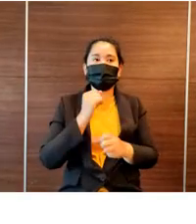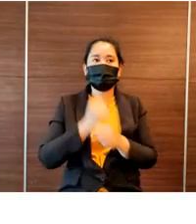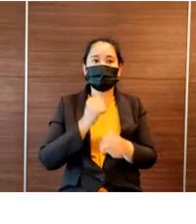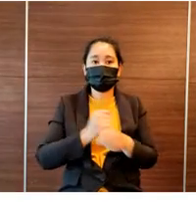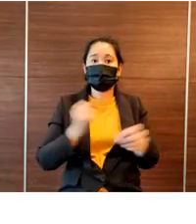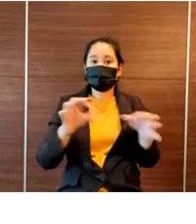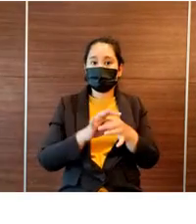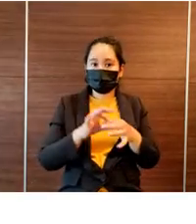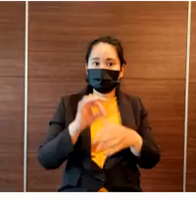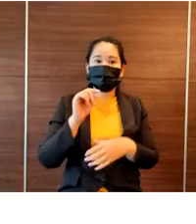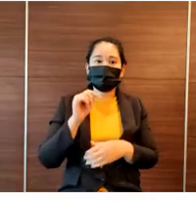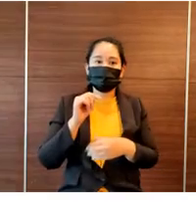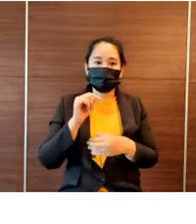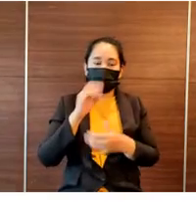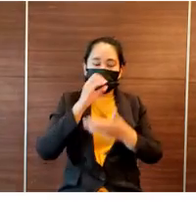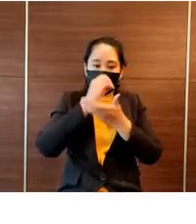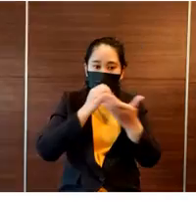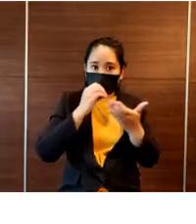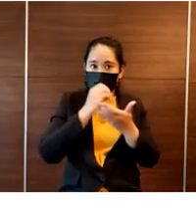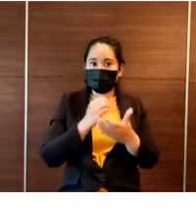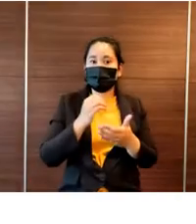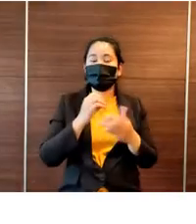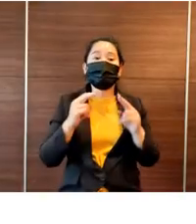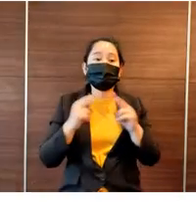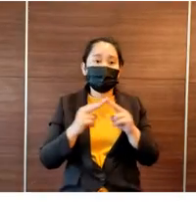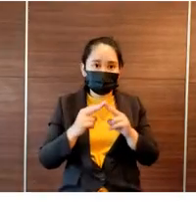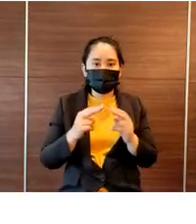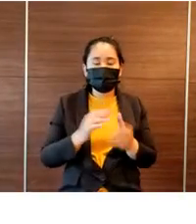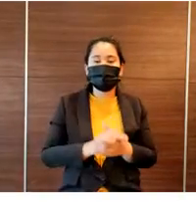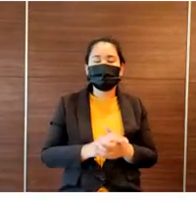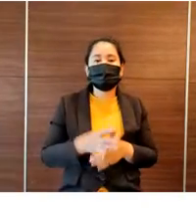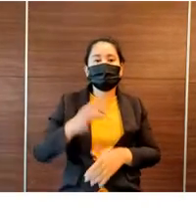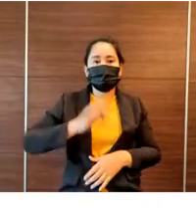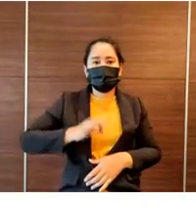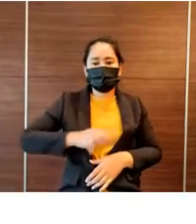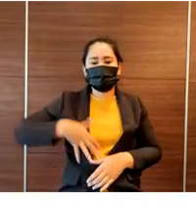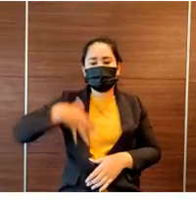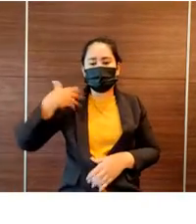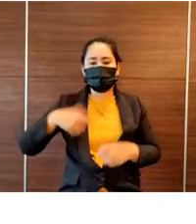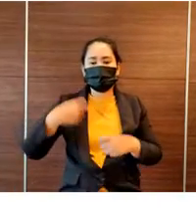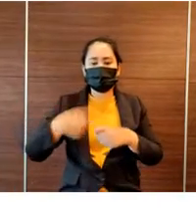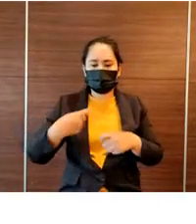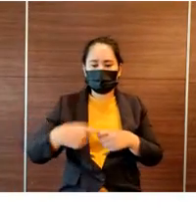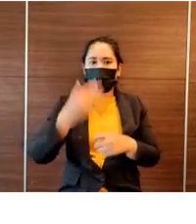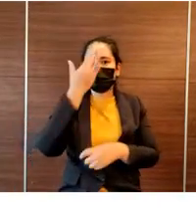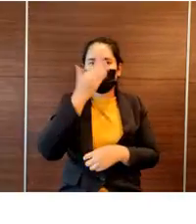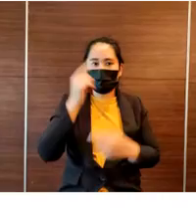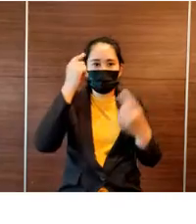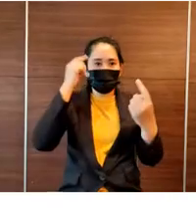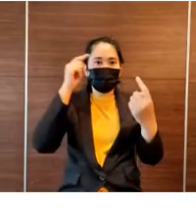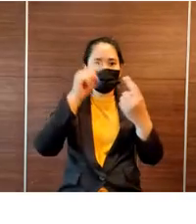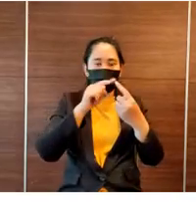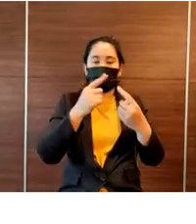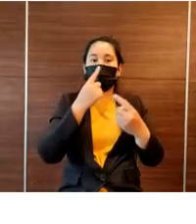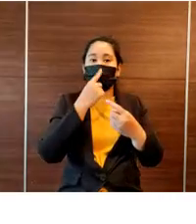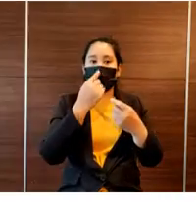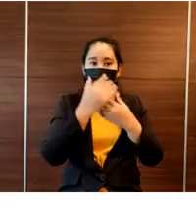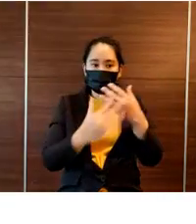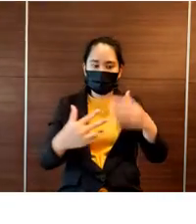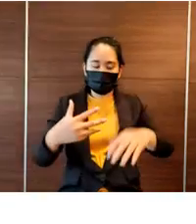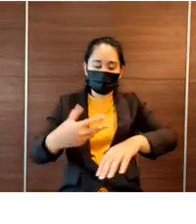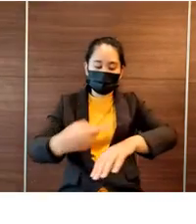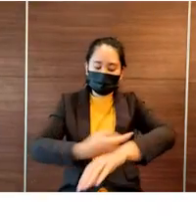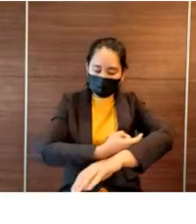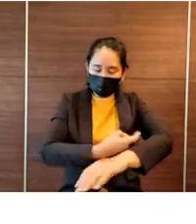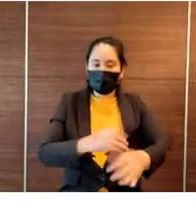ยส่วนหนึ่งเนี่ยก็ต้องเข้าใจว่าอาจจะยากสำหรับพวกพี่ๆเขาเหมือนกันเพราะว่าวัตถุประสงค์ของการใช้สารเสพติดแต่ละก